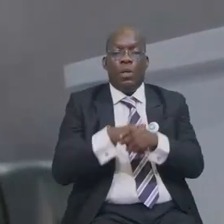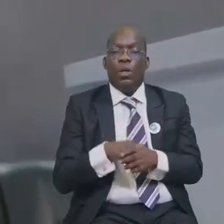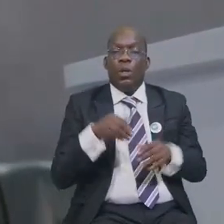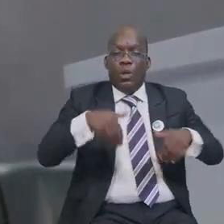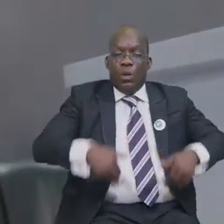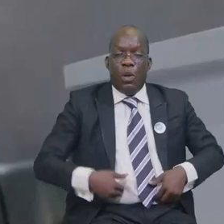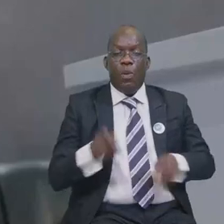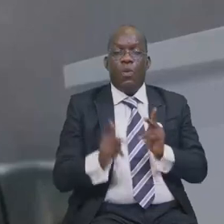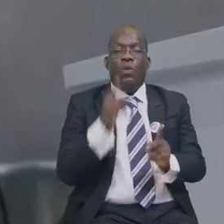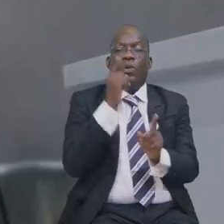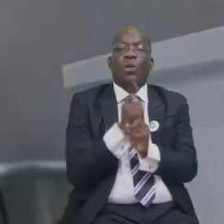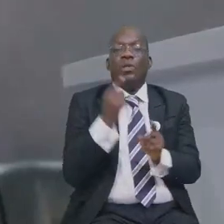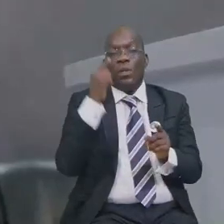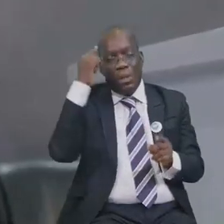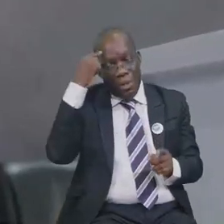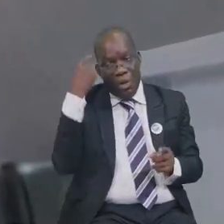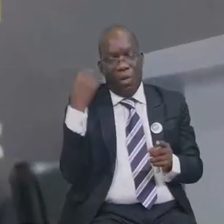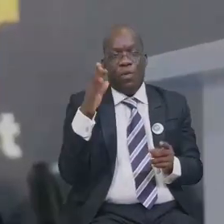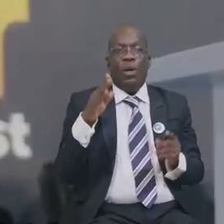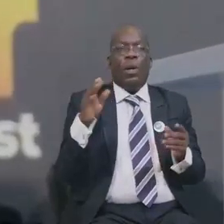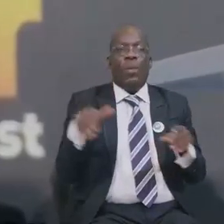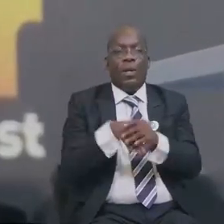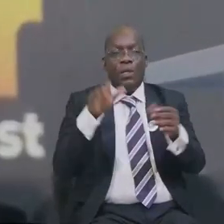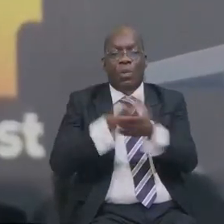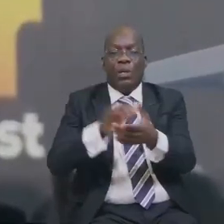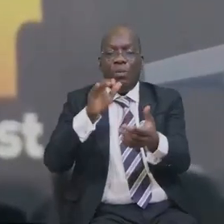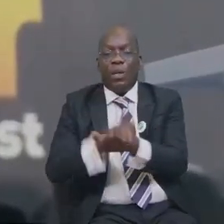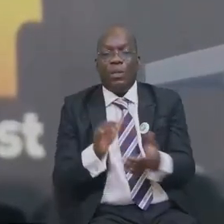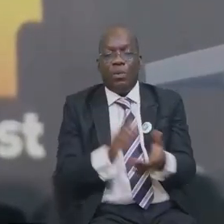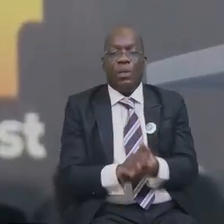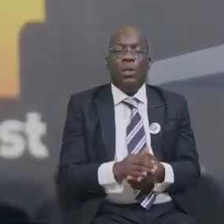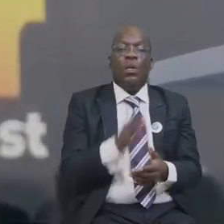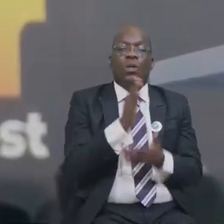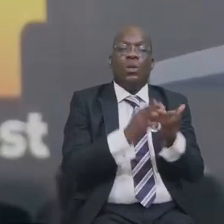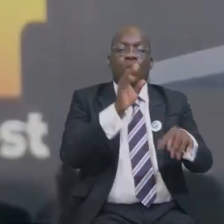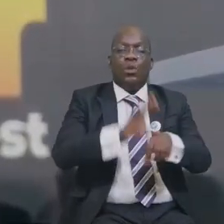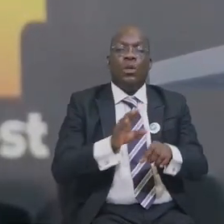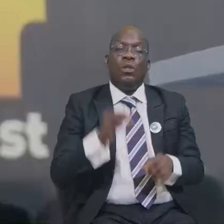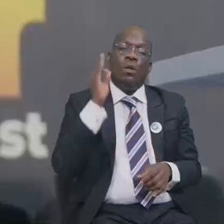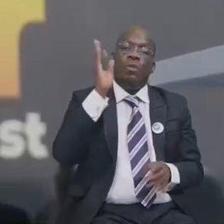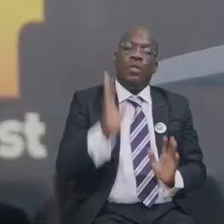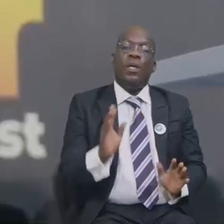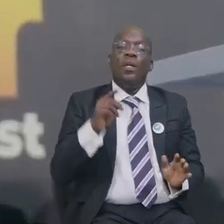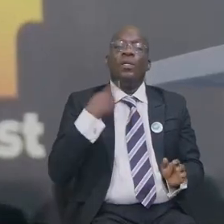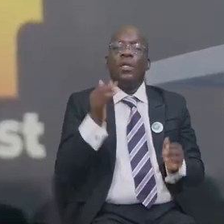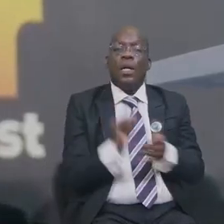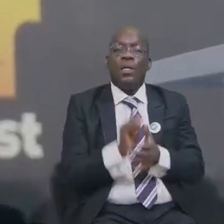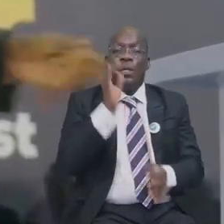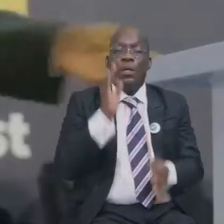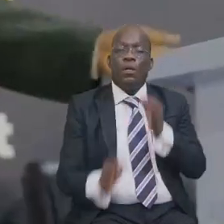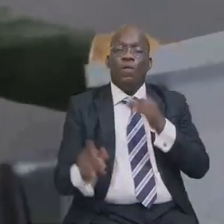mariage, mariage, mariage, mariage. Et certains prédicateurs, dirigeants d'église disent, si vous voulez